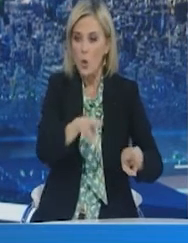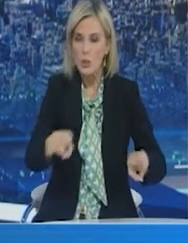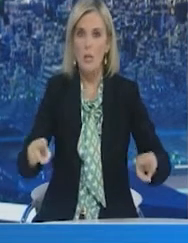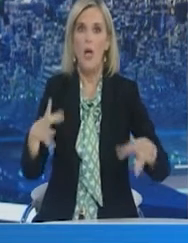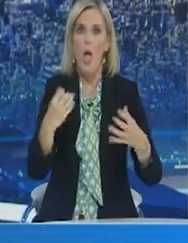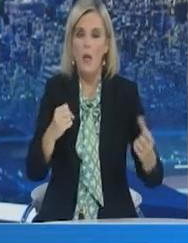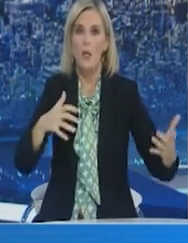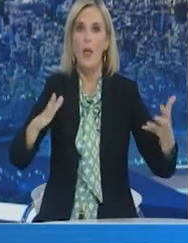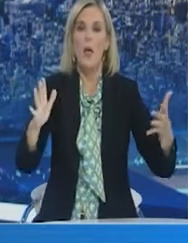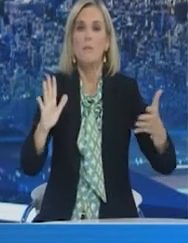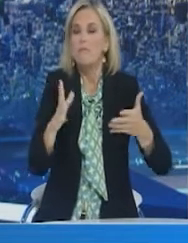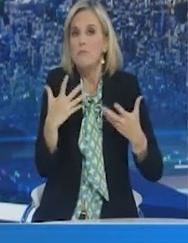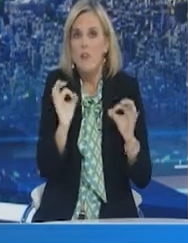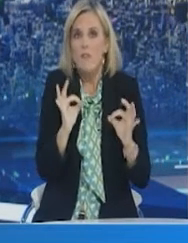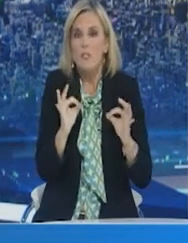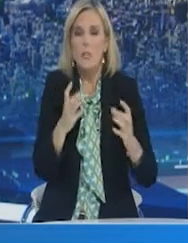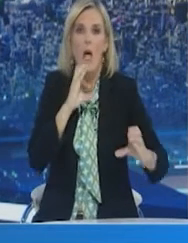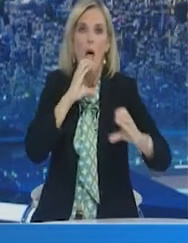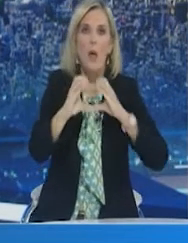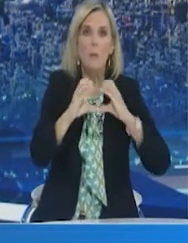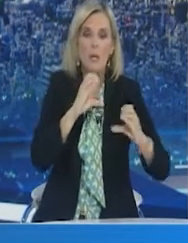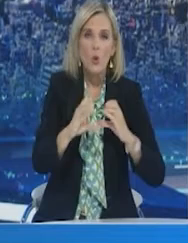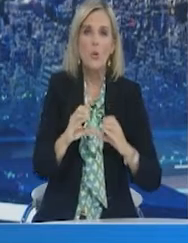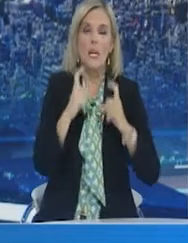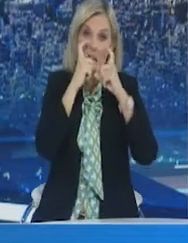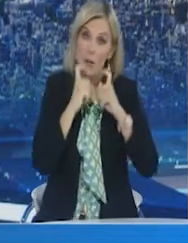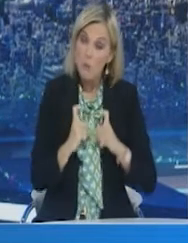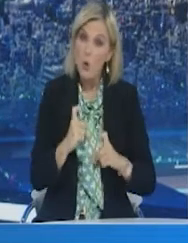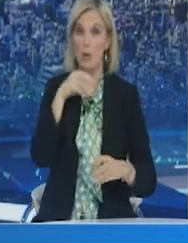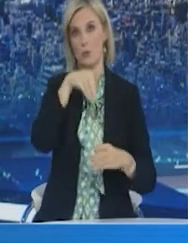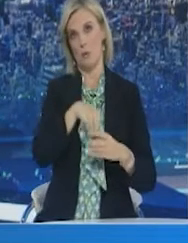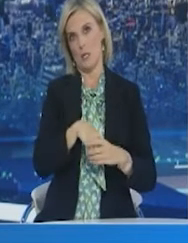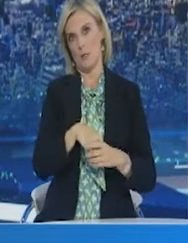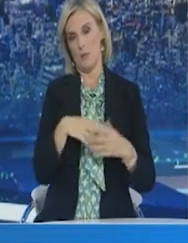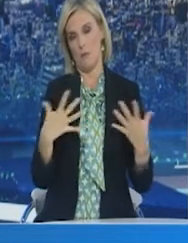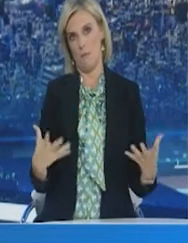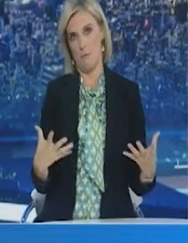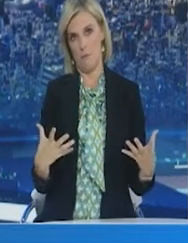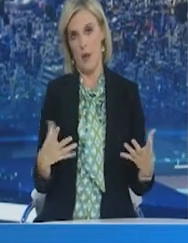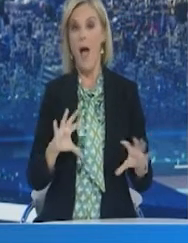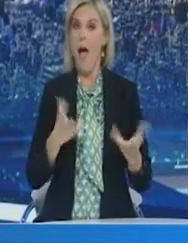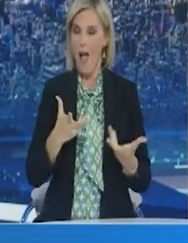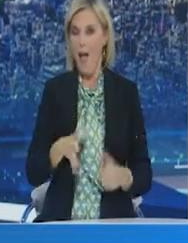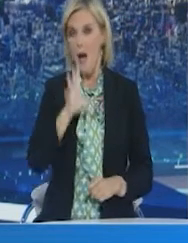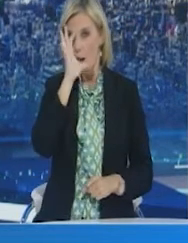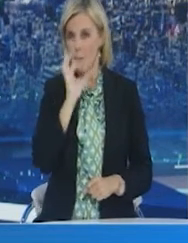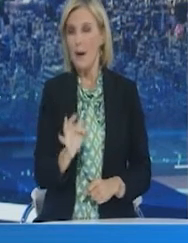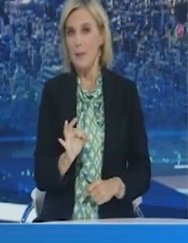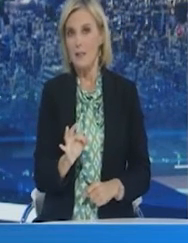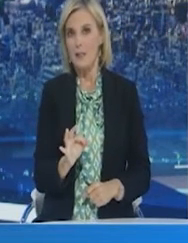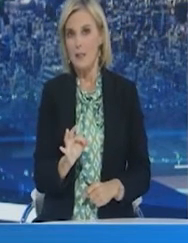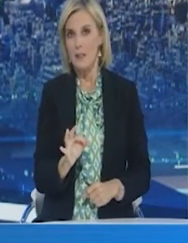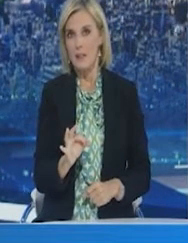καθήκον, στο πλαίσιο του λειτουργήματος που ασκούν. Στην πραγματικότητα όμως είναι μια πράξη ανθρωπιάς,